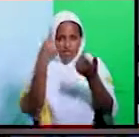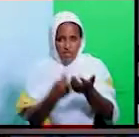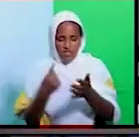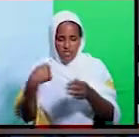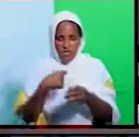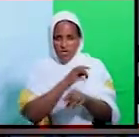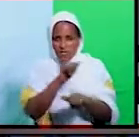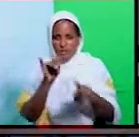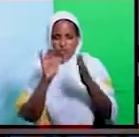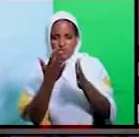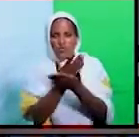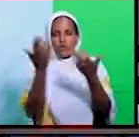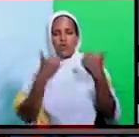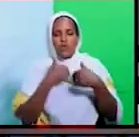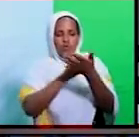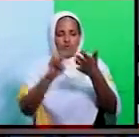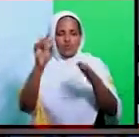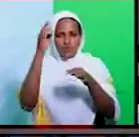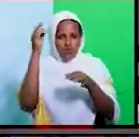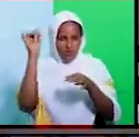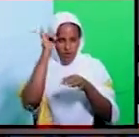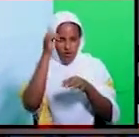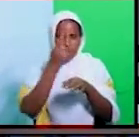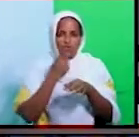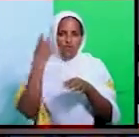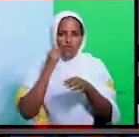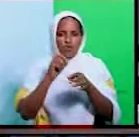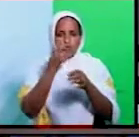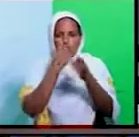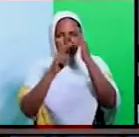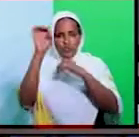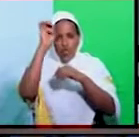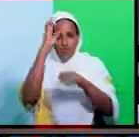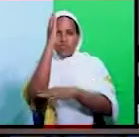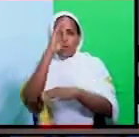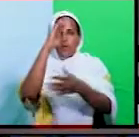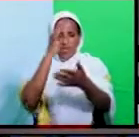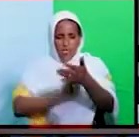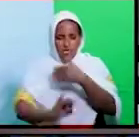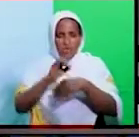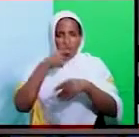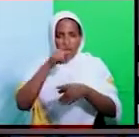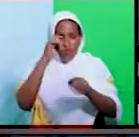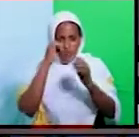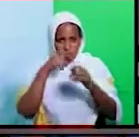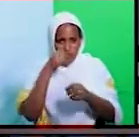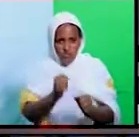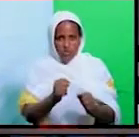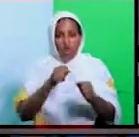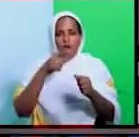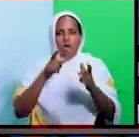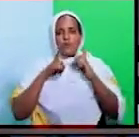አያስፈልጋችሁም እናንተ አሁን ለኔ ጸሎት አድርጉልኝና በሰላም አሰናብቶ ይብሎ እግራቸው ላይ ወድቆ ጸሎት ተቀብሎ ሄዷል